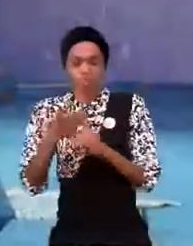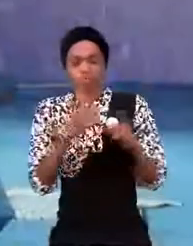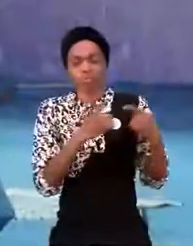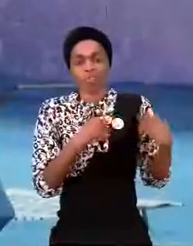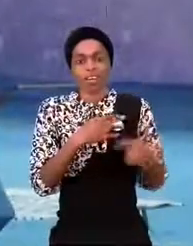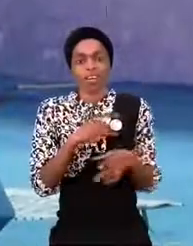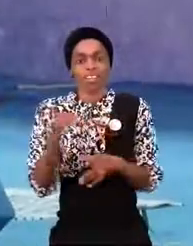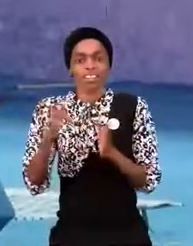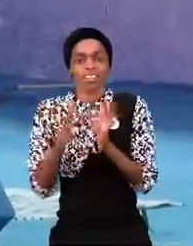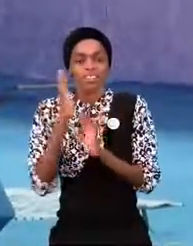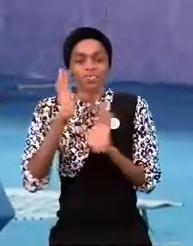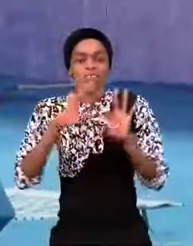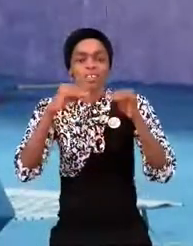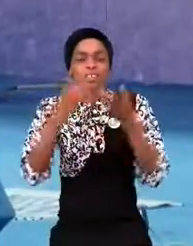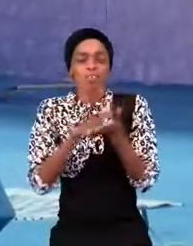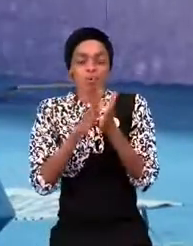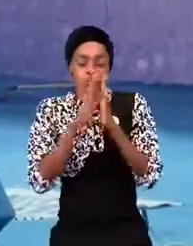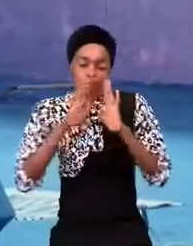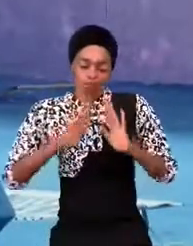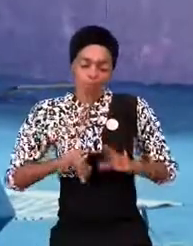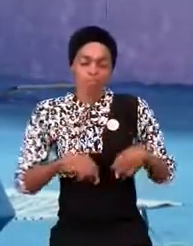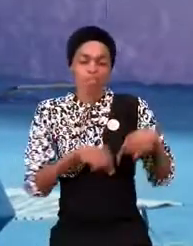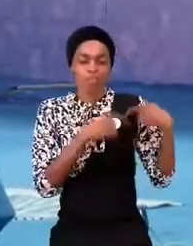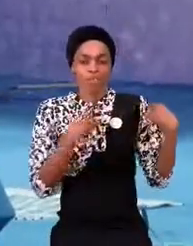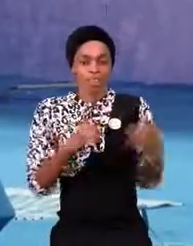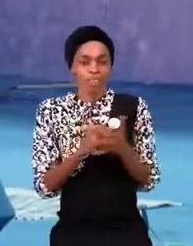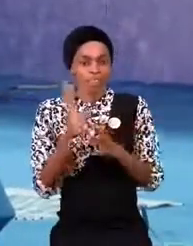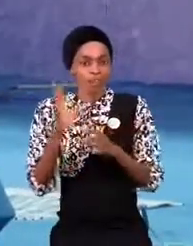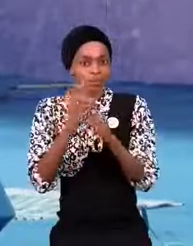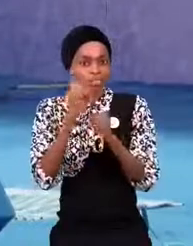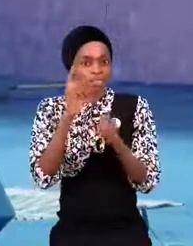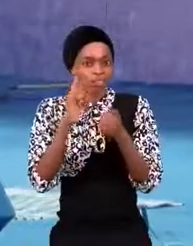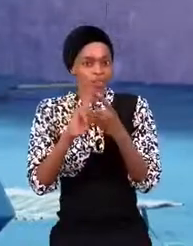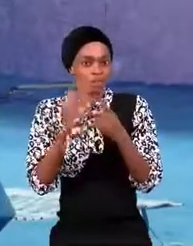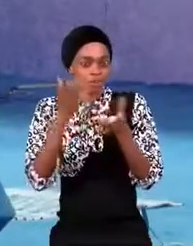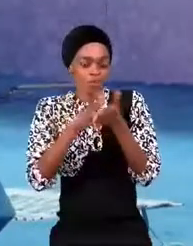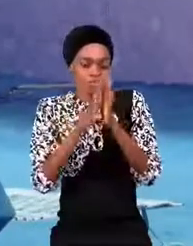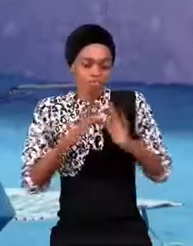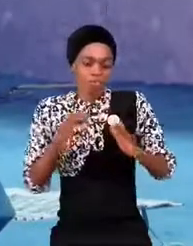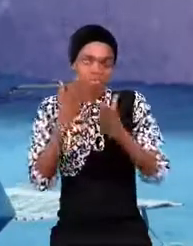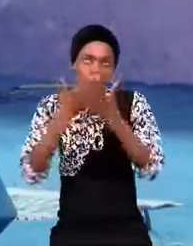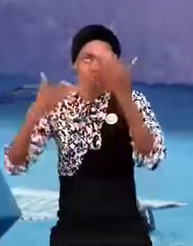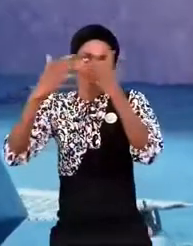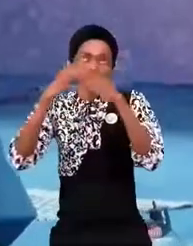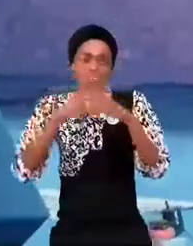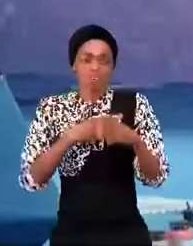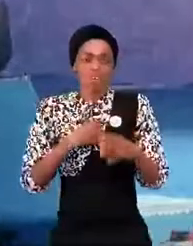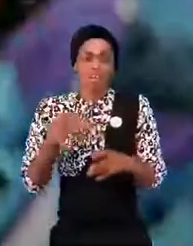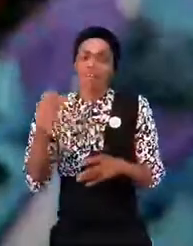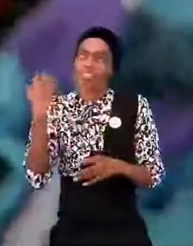le cœur pour t'amener dans la paix du ciel et la gloire dans les lieux très